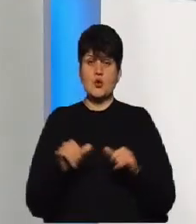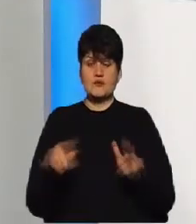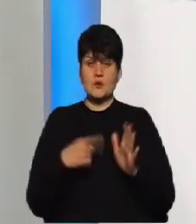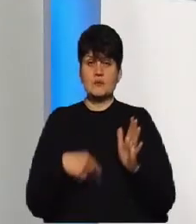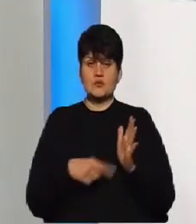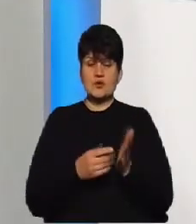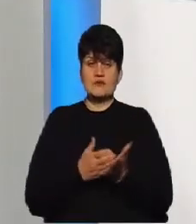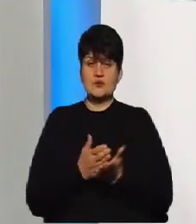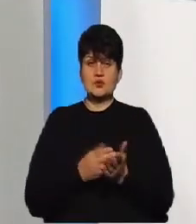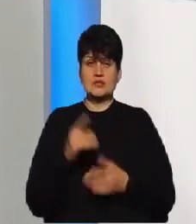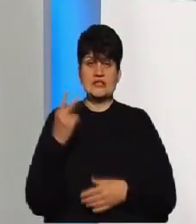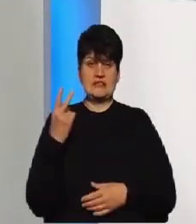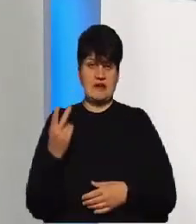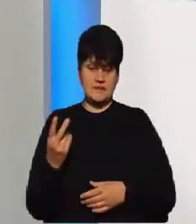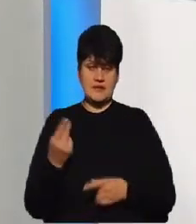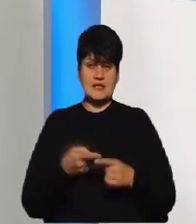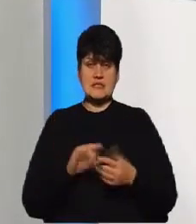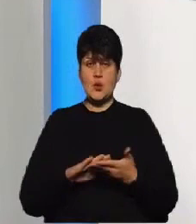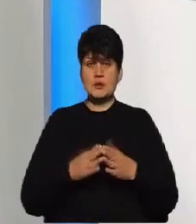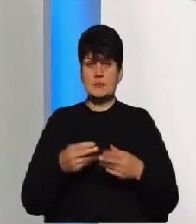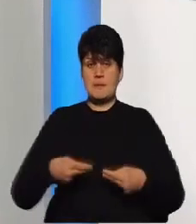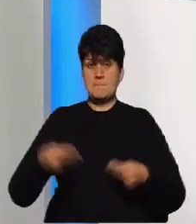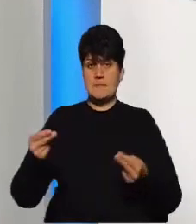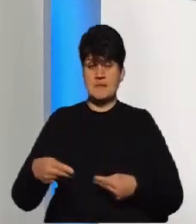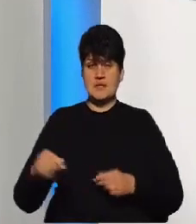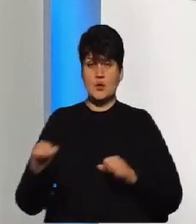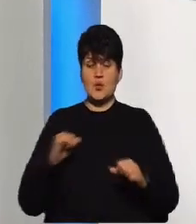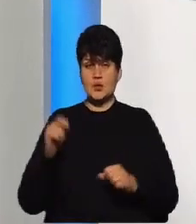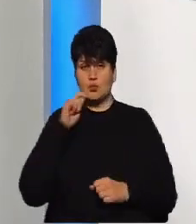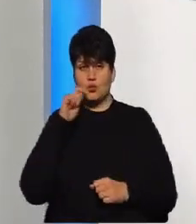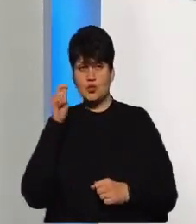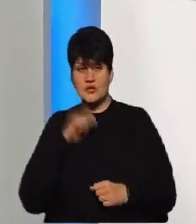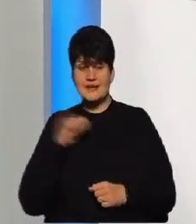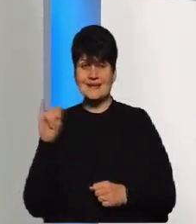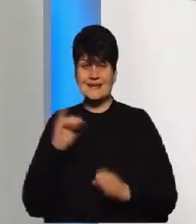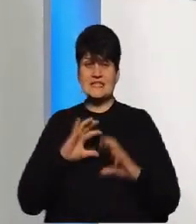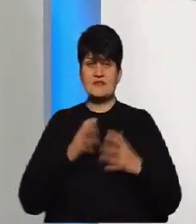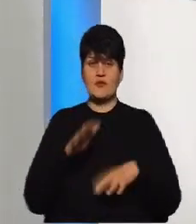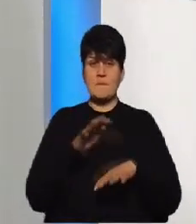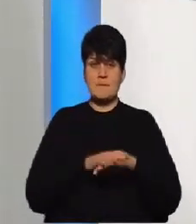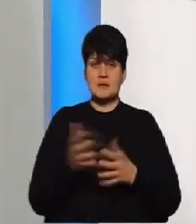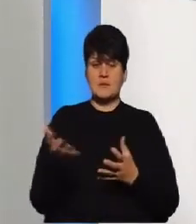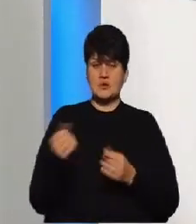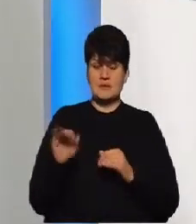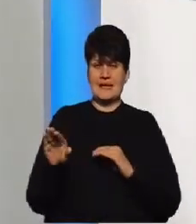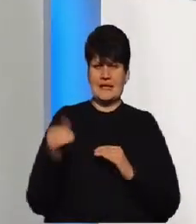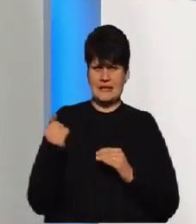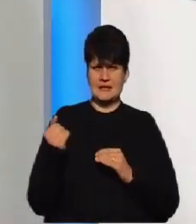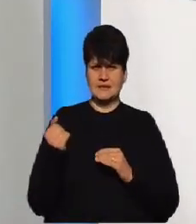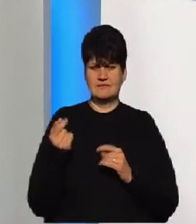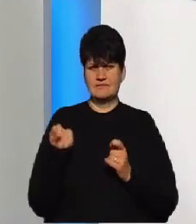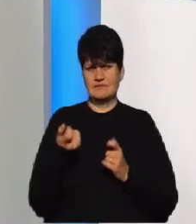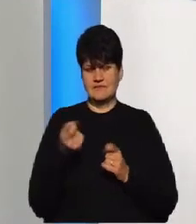2». Це угода була підписана між урядом України і Світовим банком. Ми отримали кредит під досить такі незначні